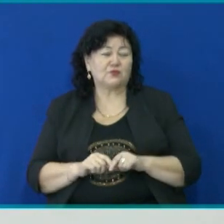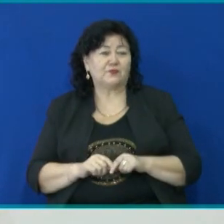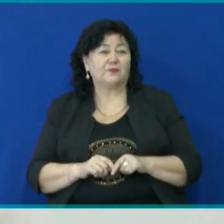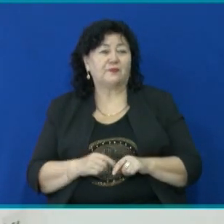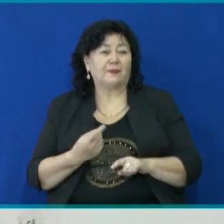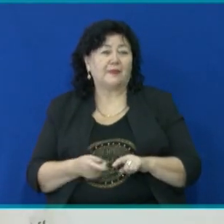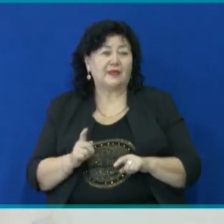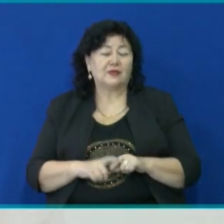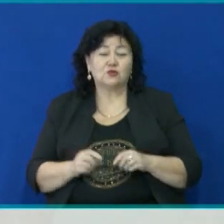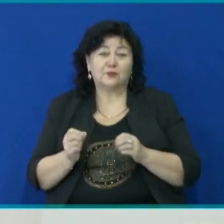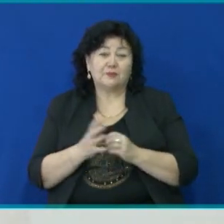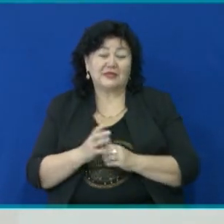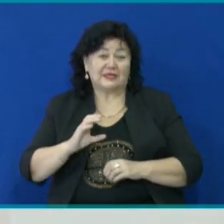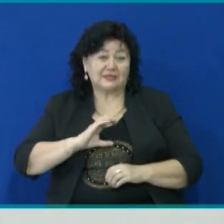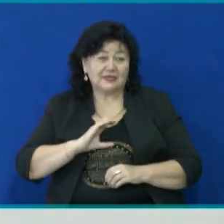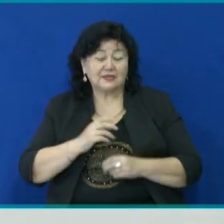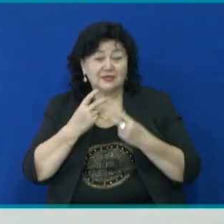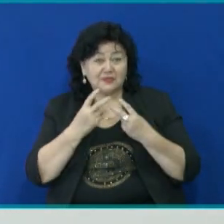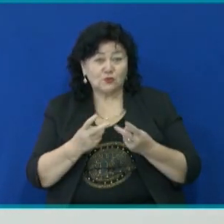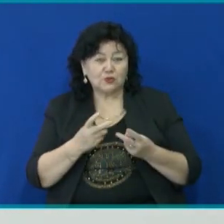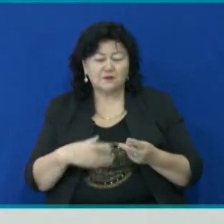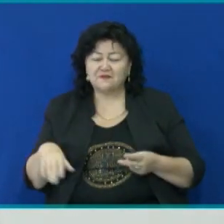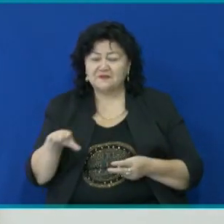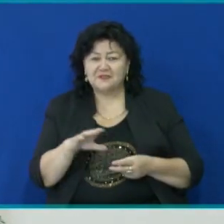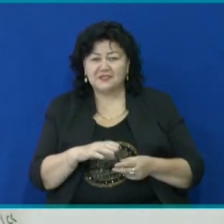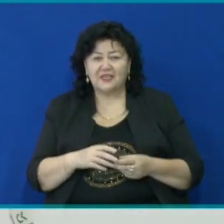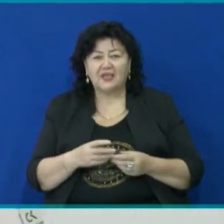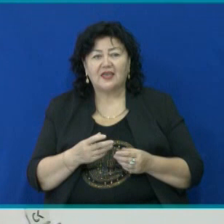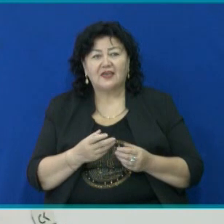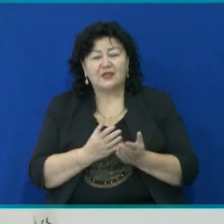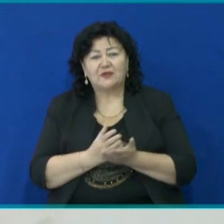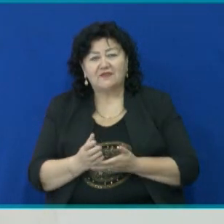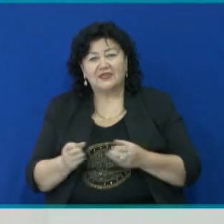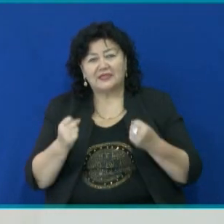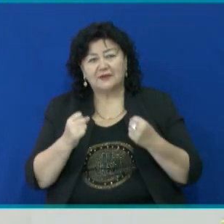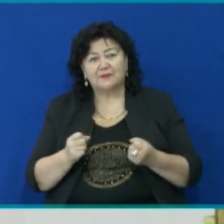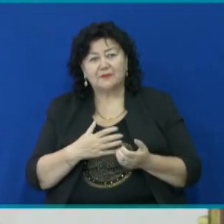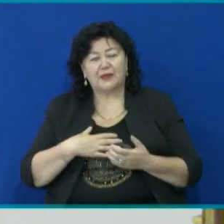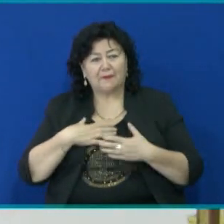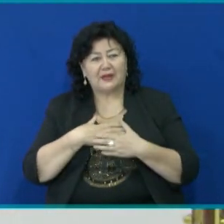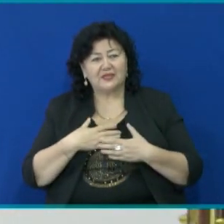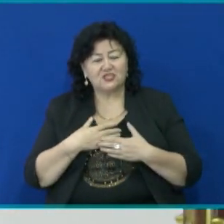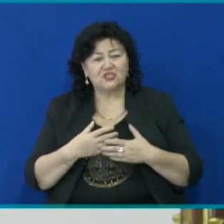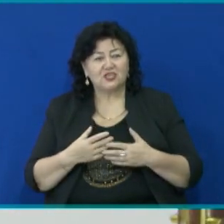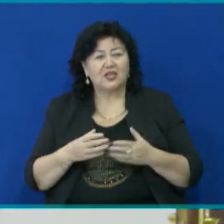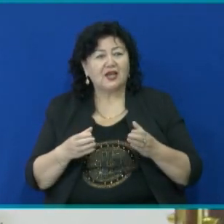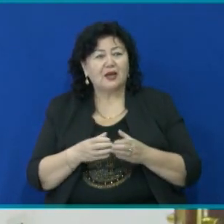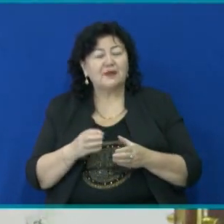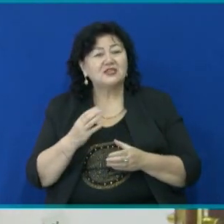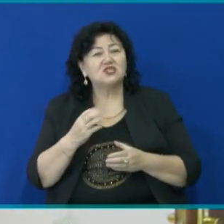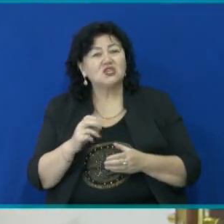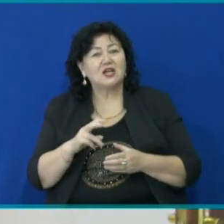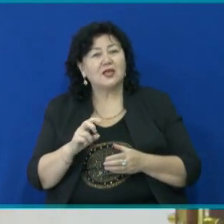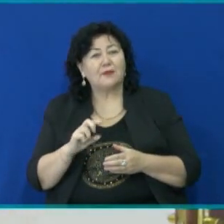Это уже 15-я спартакиада. Смотрим все виды спорта. Все проходит хорошо. Мы болельщики команды «Шалабай». Сейчас развиваются все виды